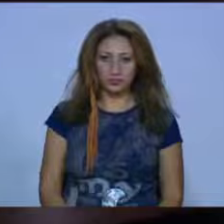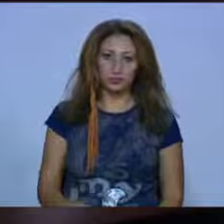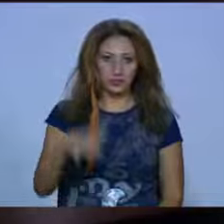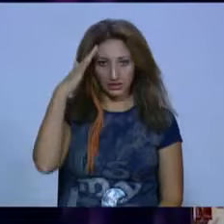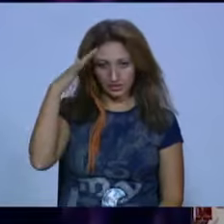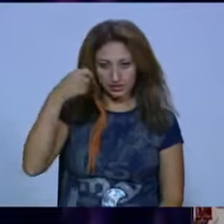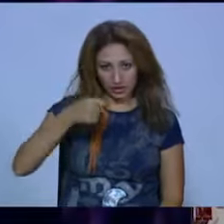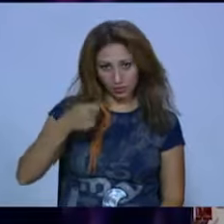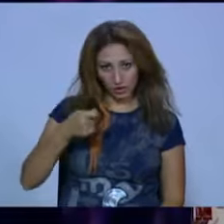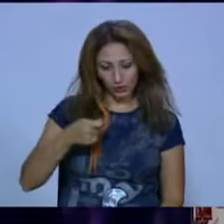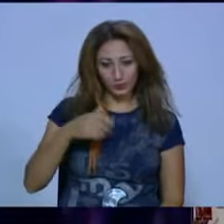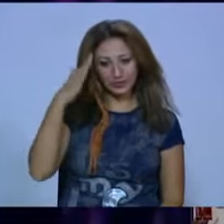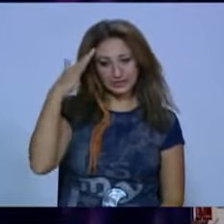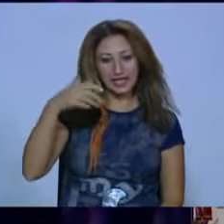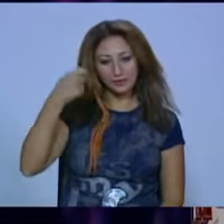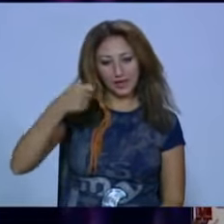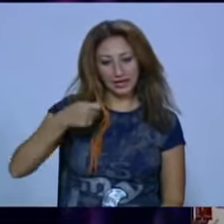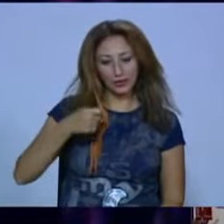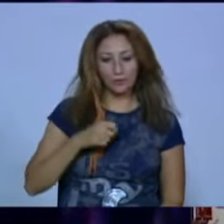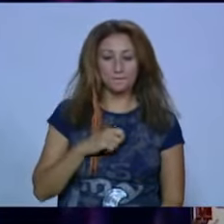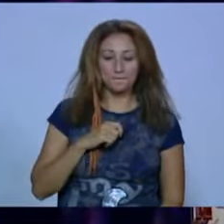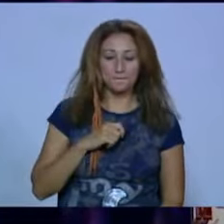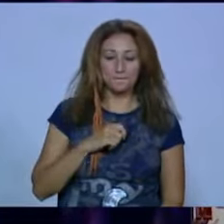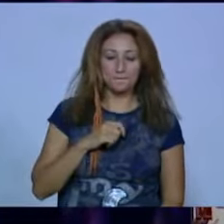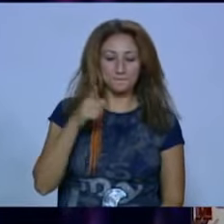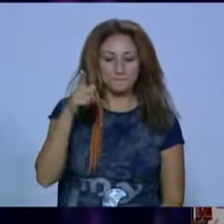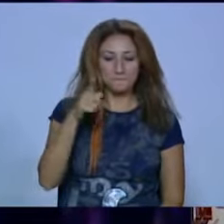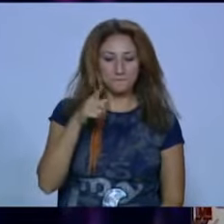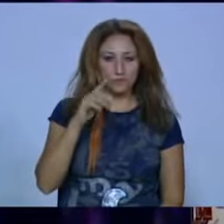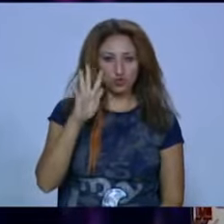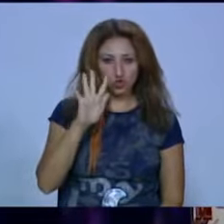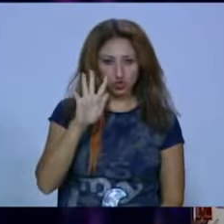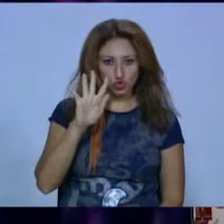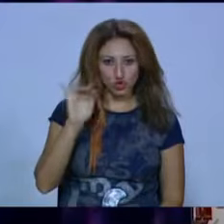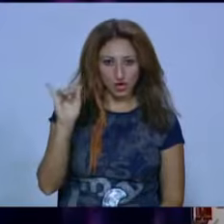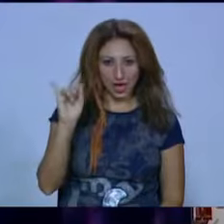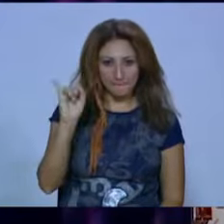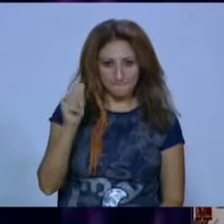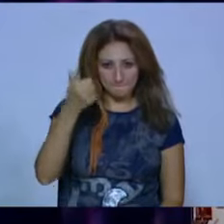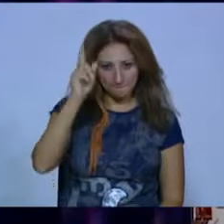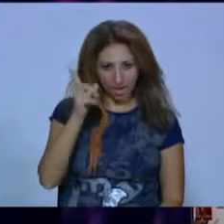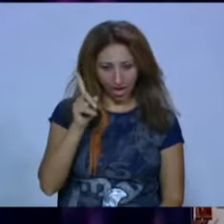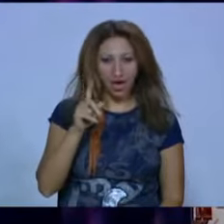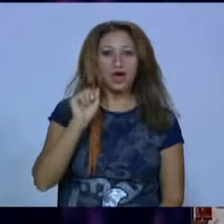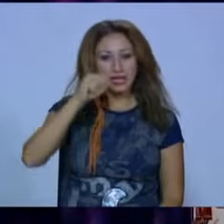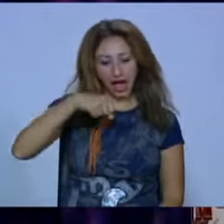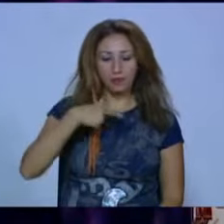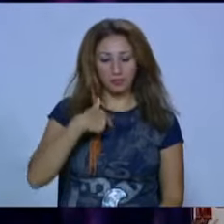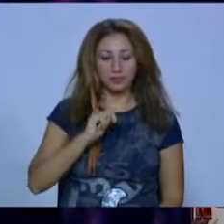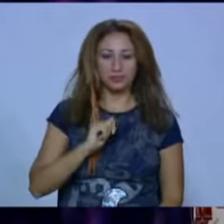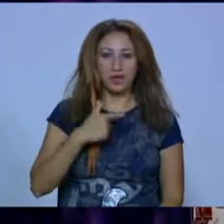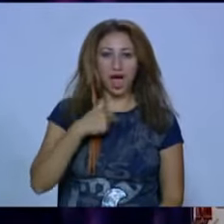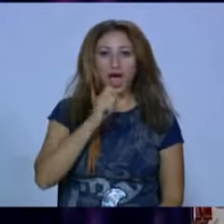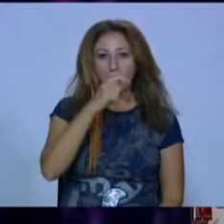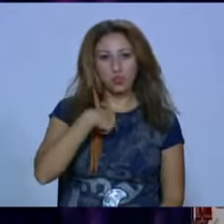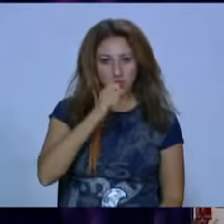السلام عليكم. السلام عليكم، اكلم مدام شيماء صابر حسن؟ ايوه يا فندم، مع حضرتك مين معايا؟ انا عمرو